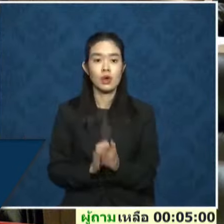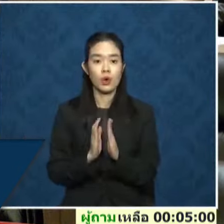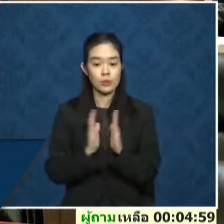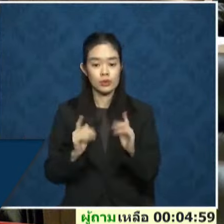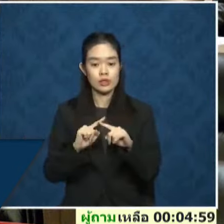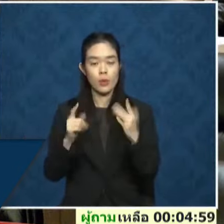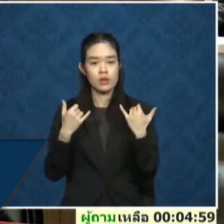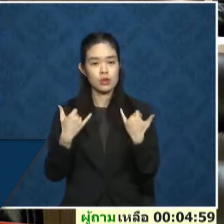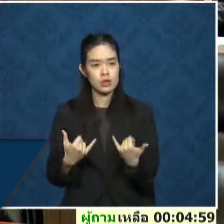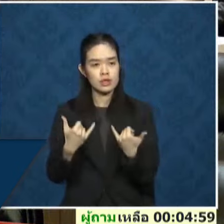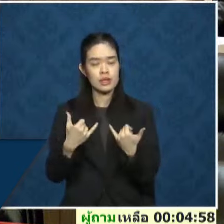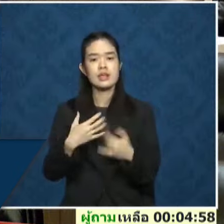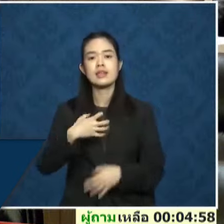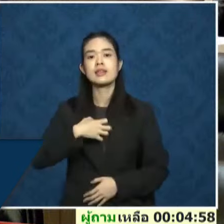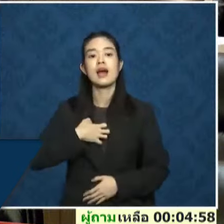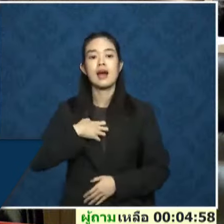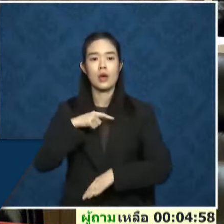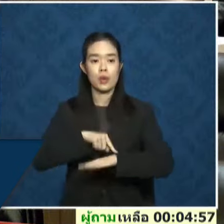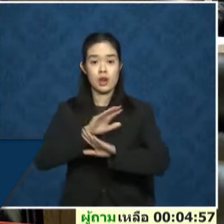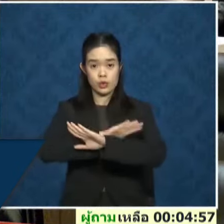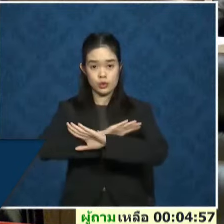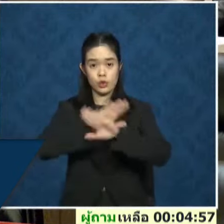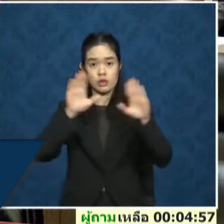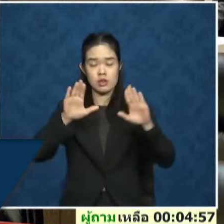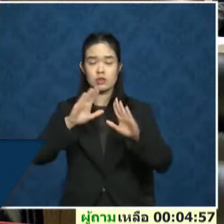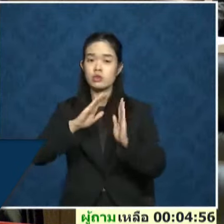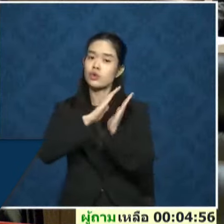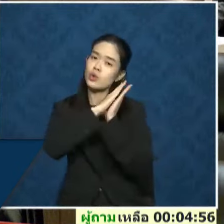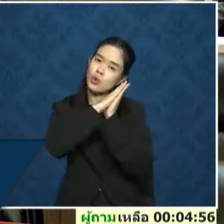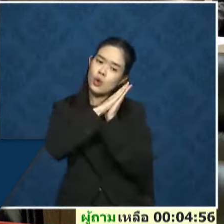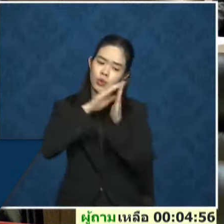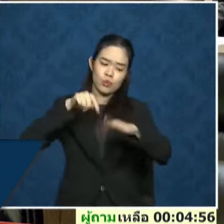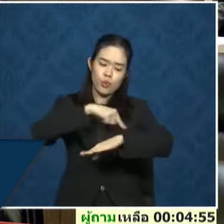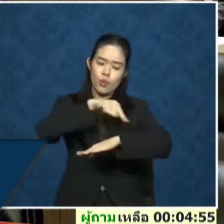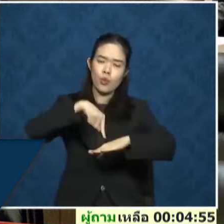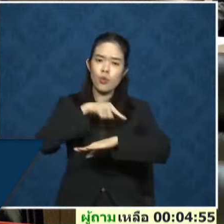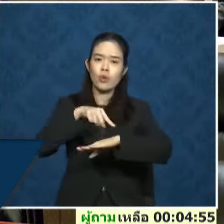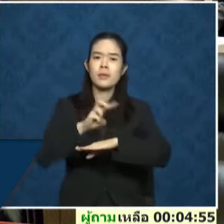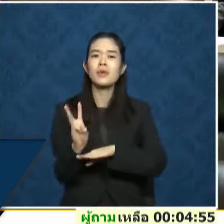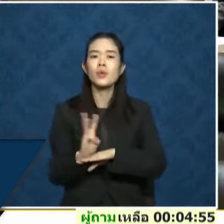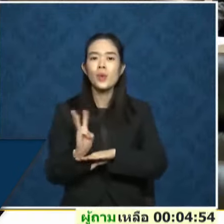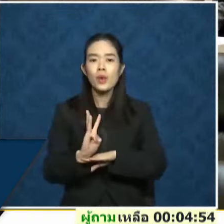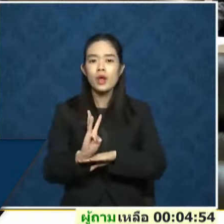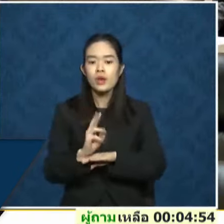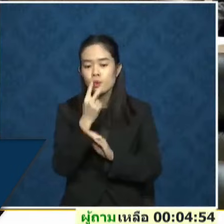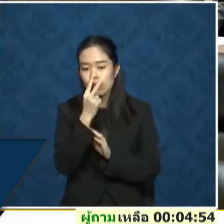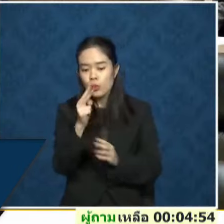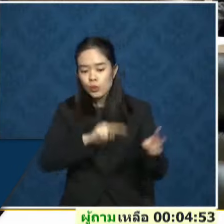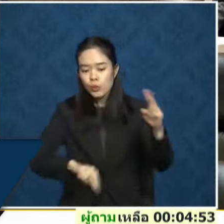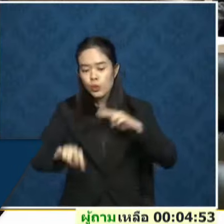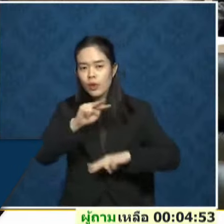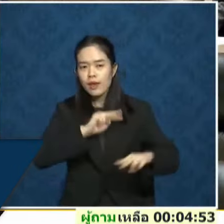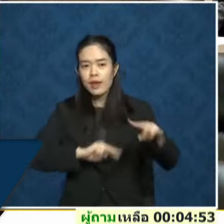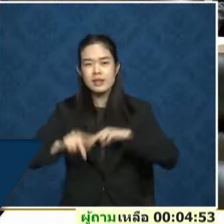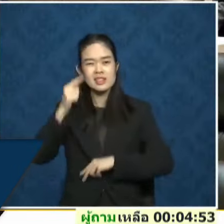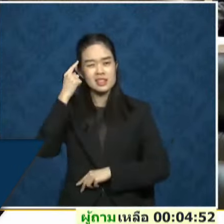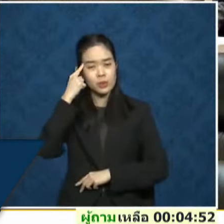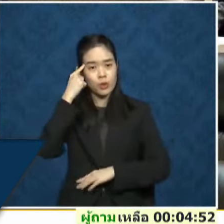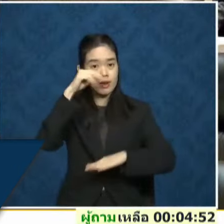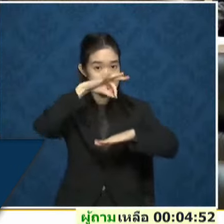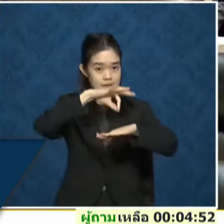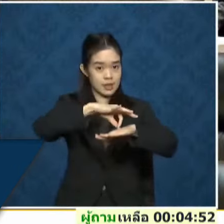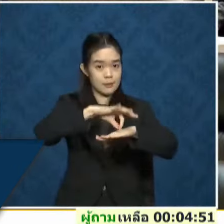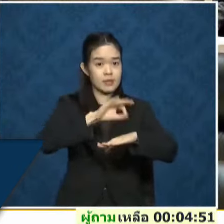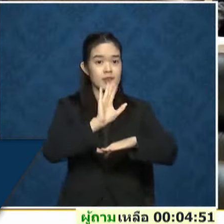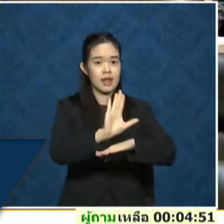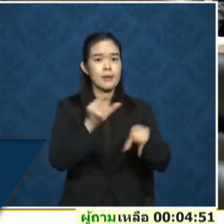องนอนเวรของครูสักท่านเพราะว่าครูเขามีความเจ็บปวดเรื่องนี้กันมากนะคะอาจจะใช้นักการพันโรงนี้ร่วมเป็นนะคะรปภ.เ